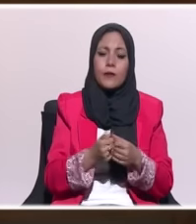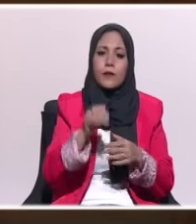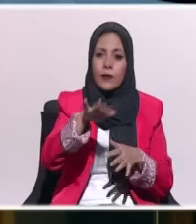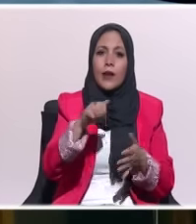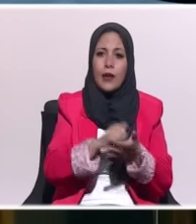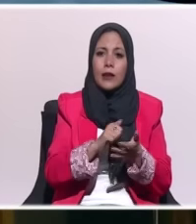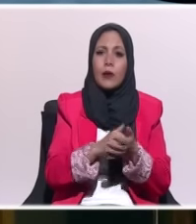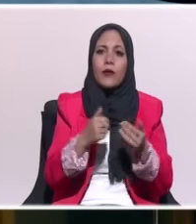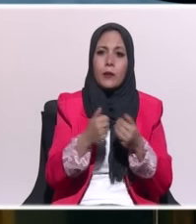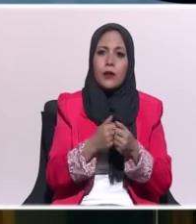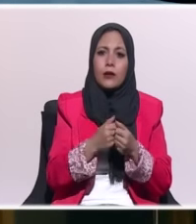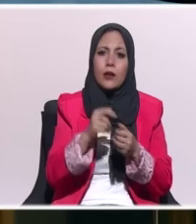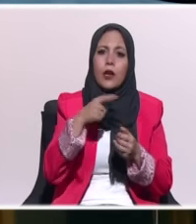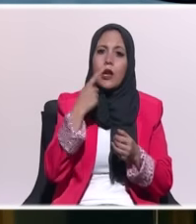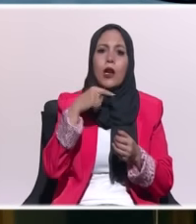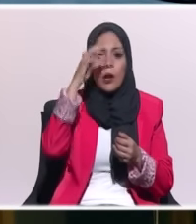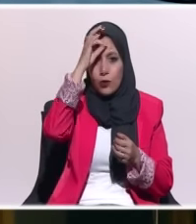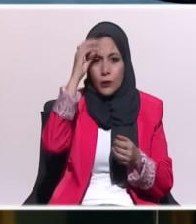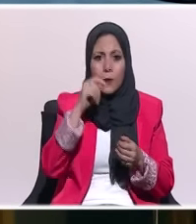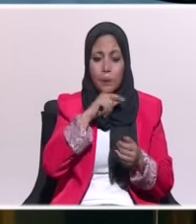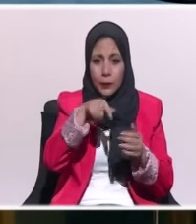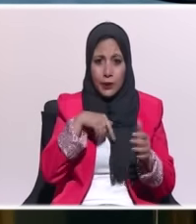معاها في البيت؟ ايوه. قالت له لا بنتي محدش ياخدها مني،